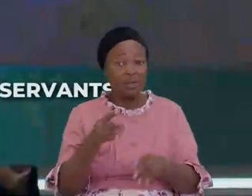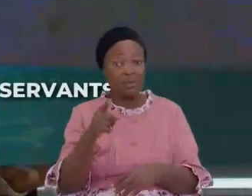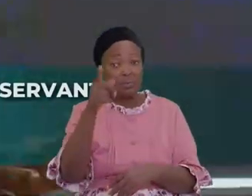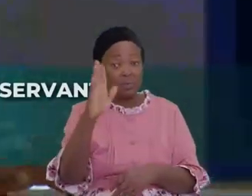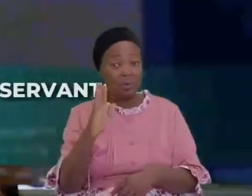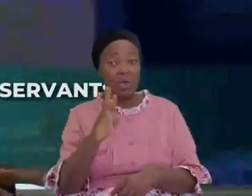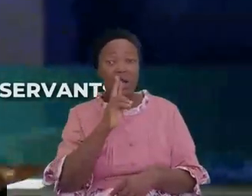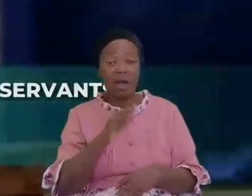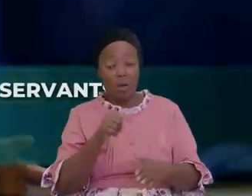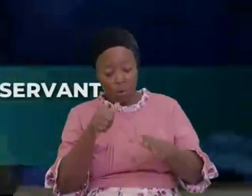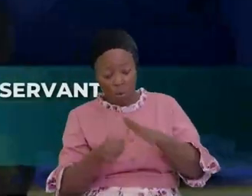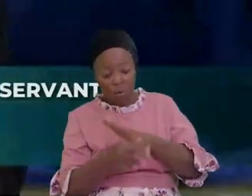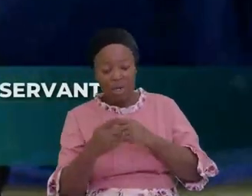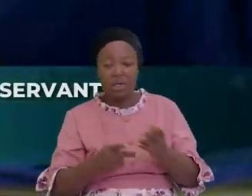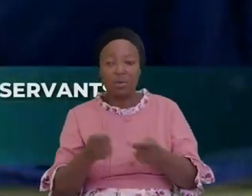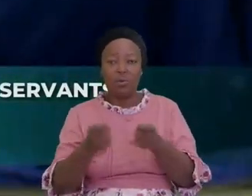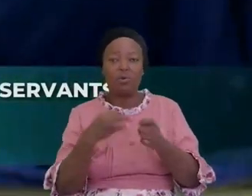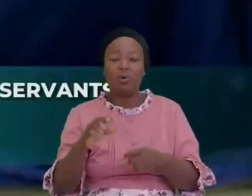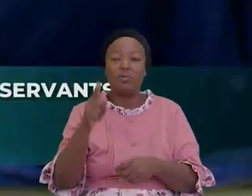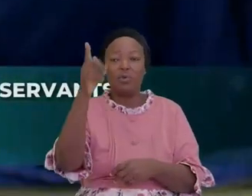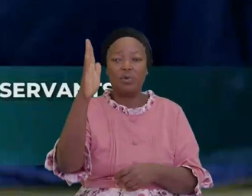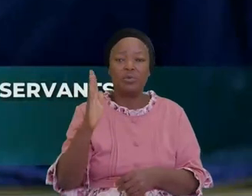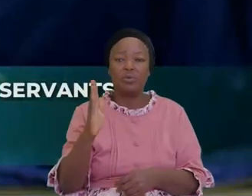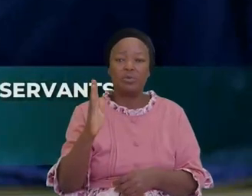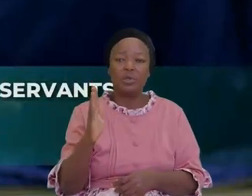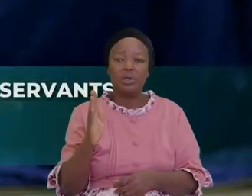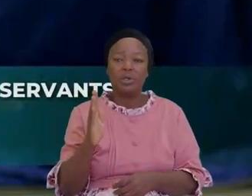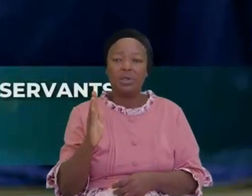Serviteurs de Dieu, ils sont sous le contrôle de Dieu.